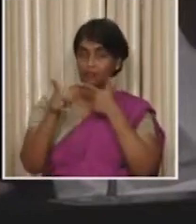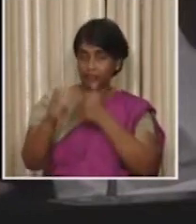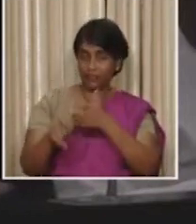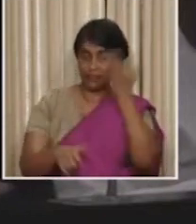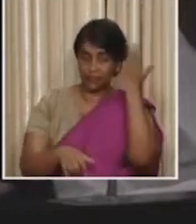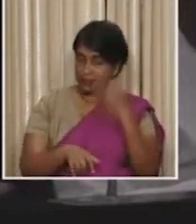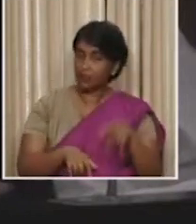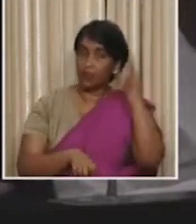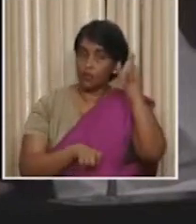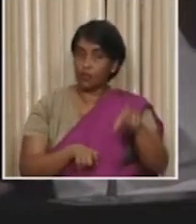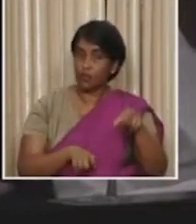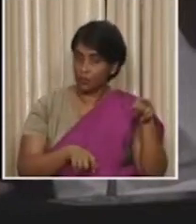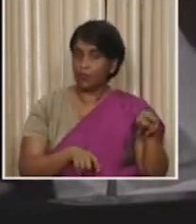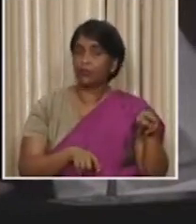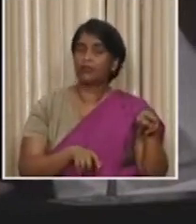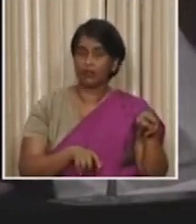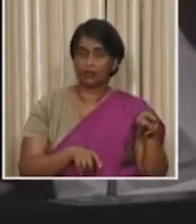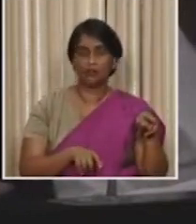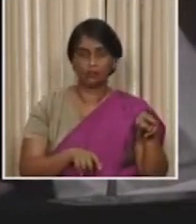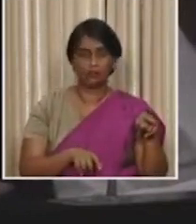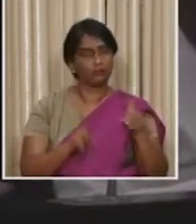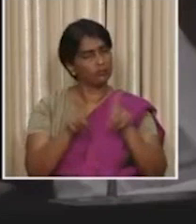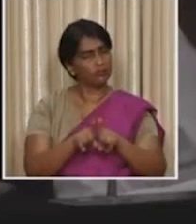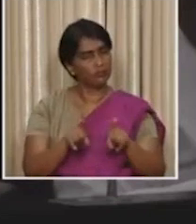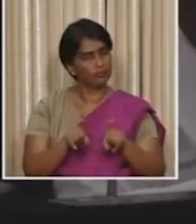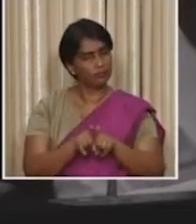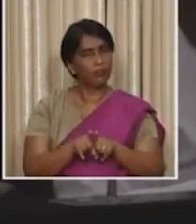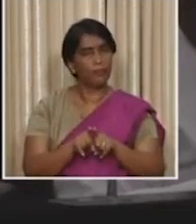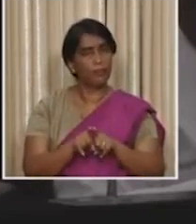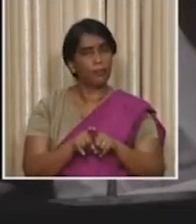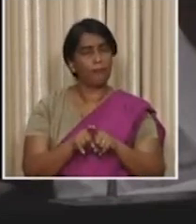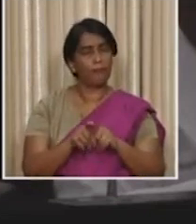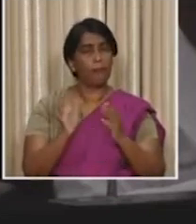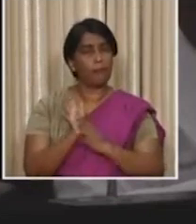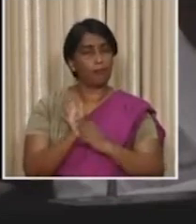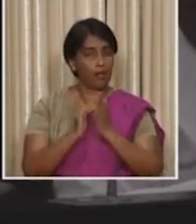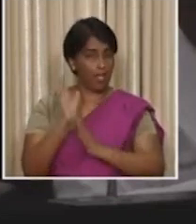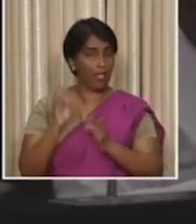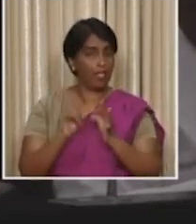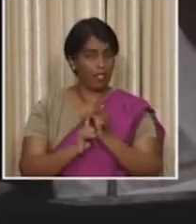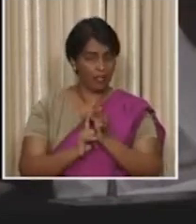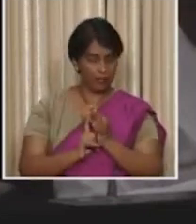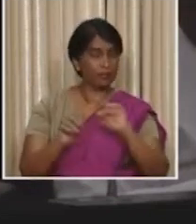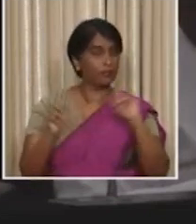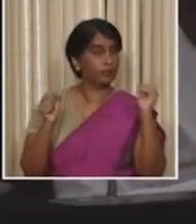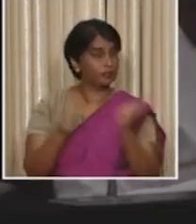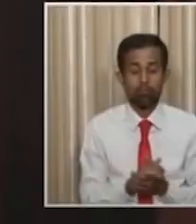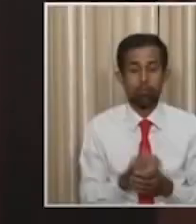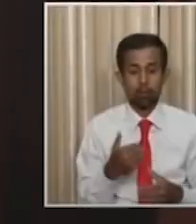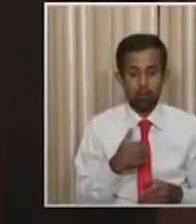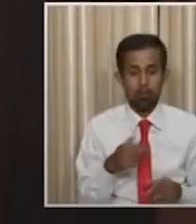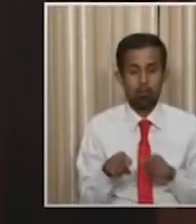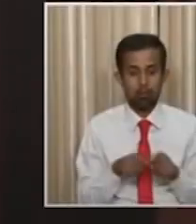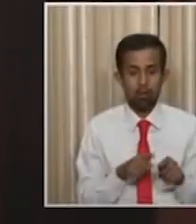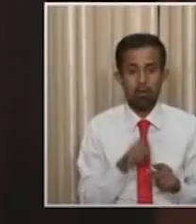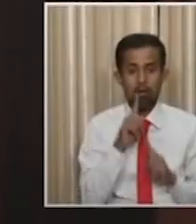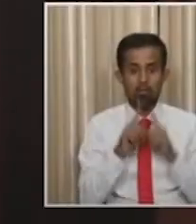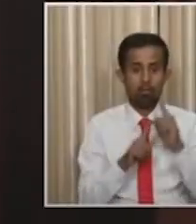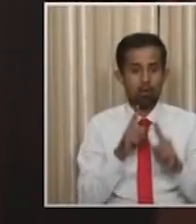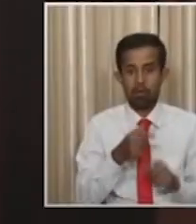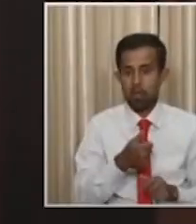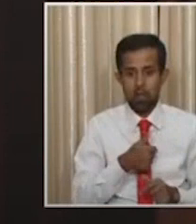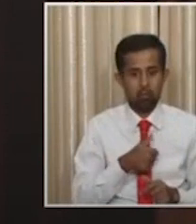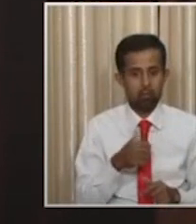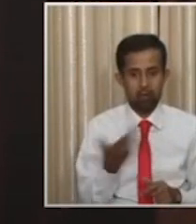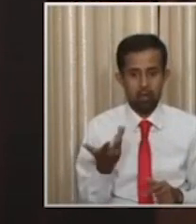தியாகராசா மகேஸ்வரனுடைய கொலையிலே ஈடுபட்டவர்கள் தீர்ப்பு வழங்கப்பட்டதா? நீதி கிடைத்ததா? இந்த நாட்டில் என்ன நடக்கிறது? எனக்கு முன்னால் பேசிய